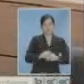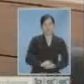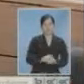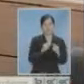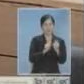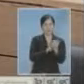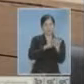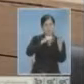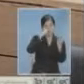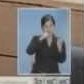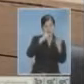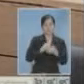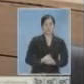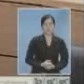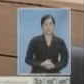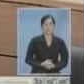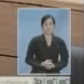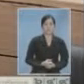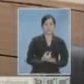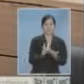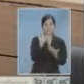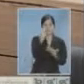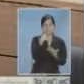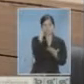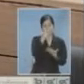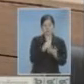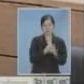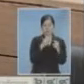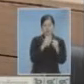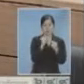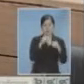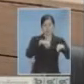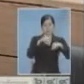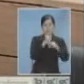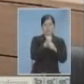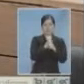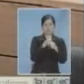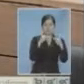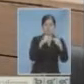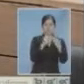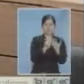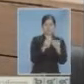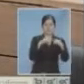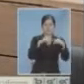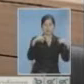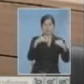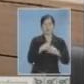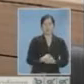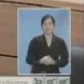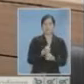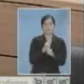ประเทศชาติที่ผู้ใดมาดำเนินการแล้วก็ขัดแย้งของสภา